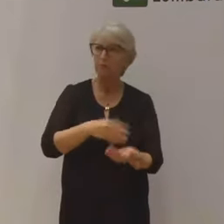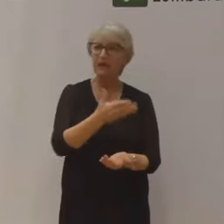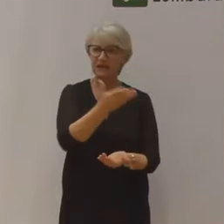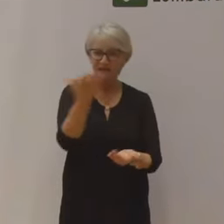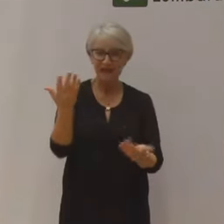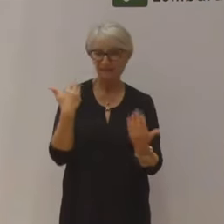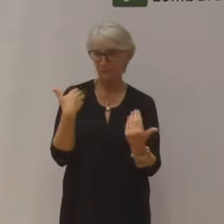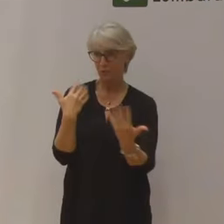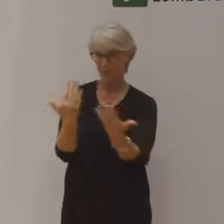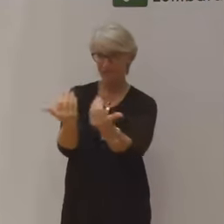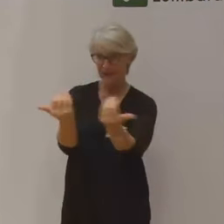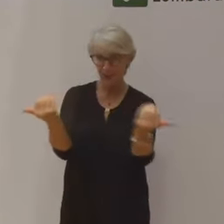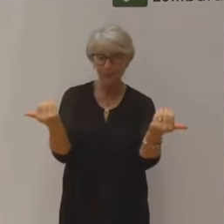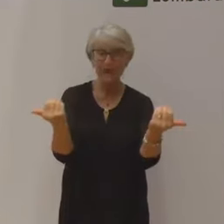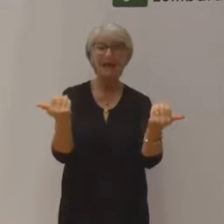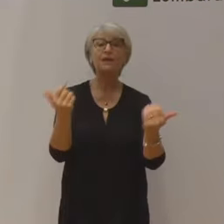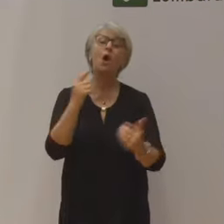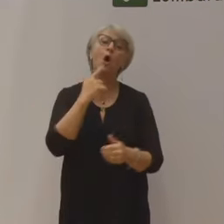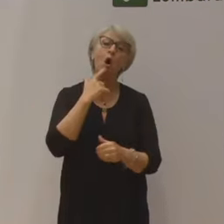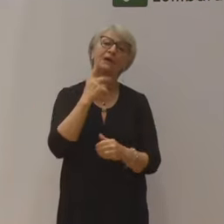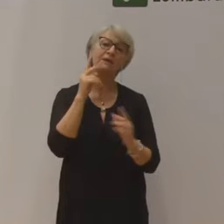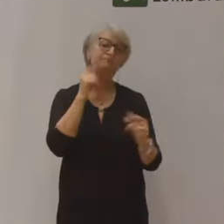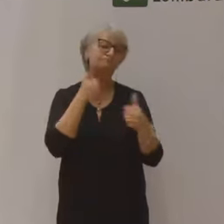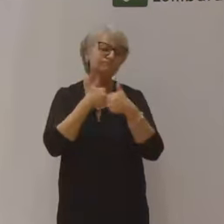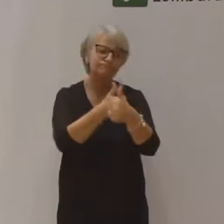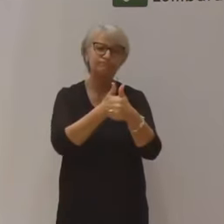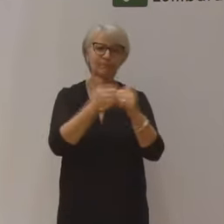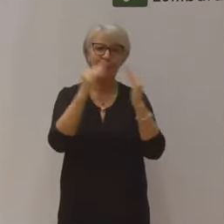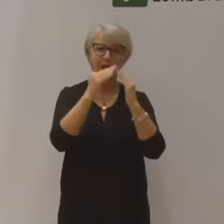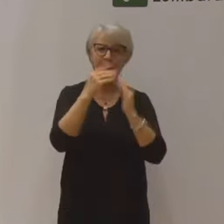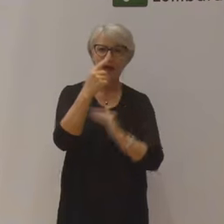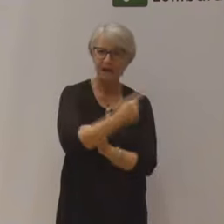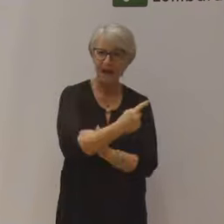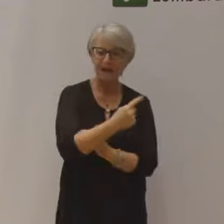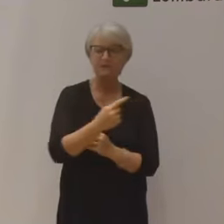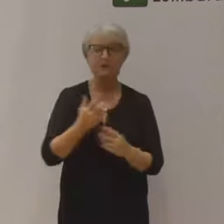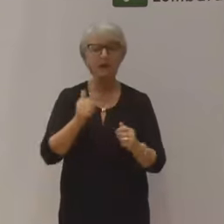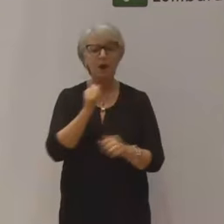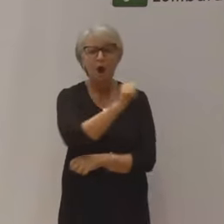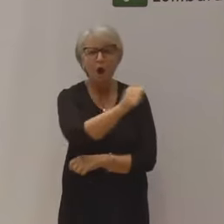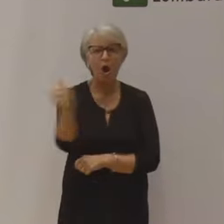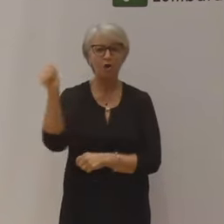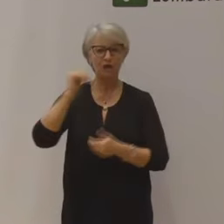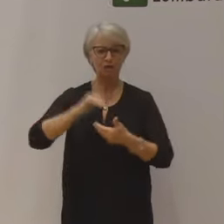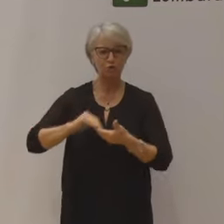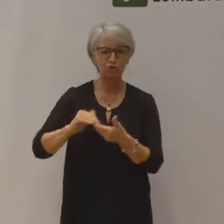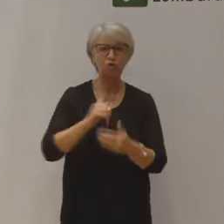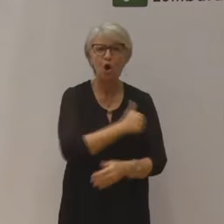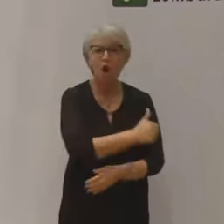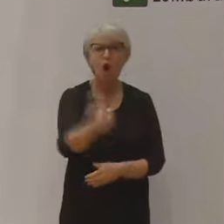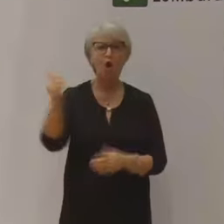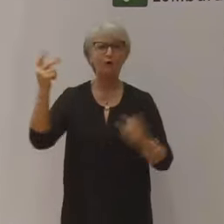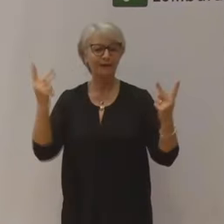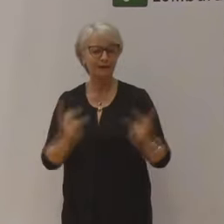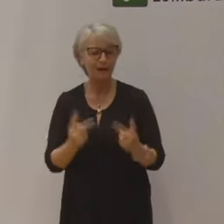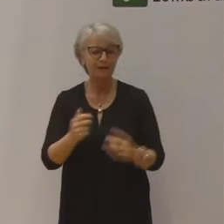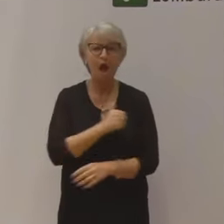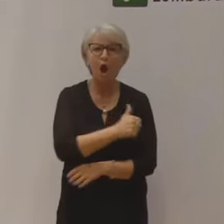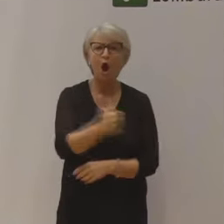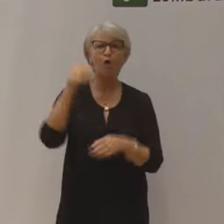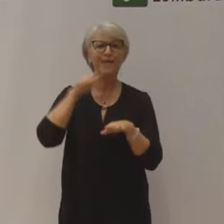appena salutati, altre magari ci seguono da casa e davvero ogni realtà, ogni associazione, ogni